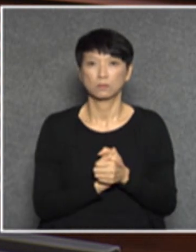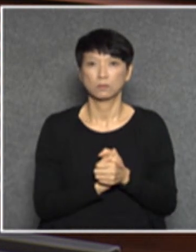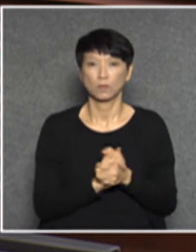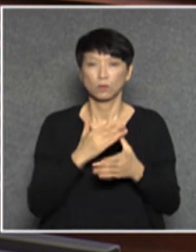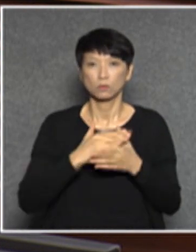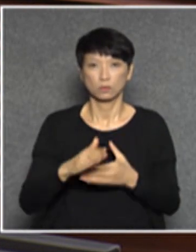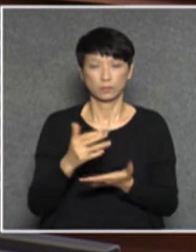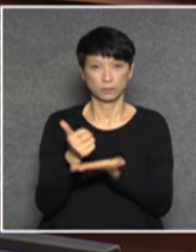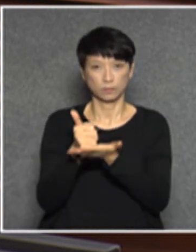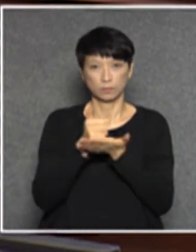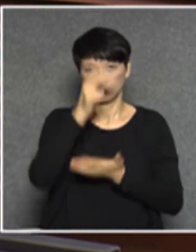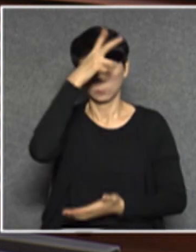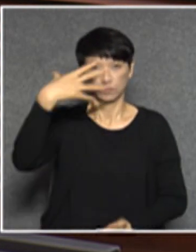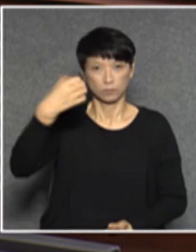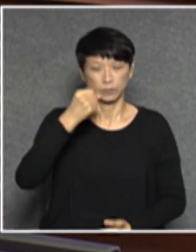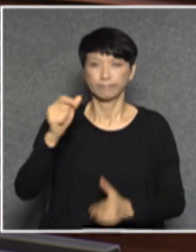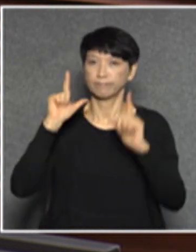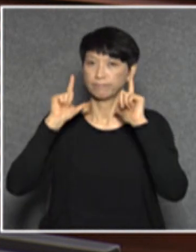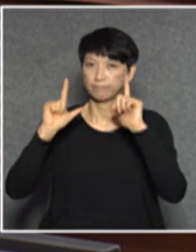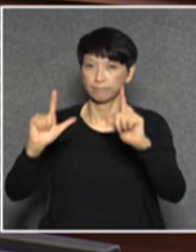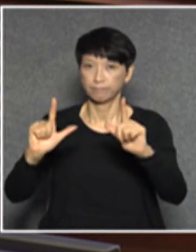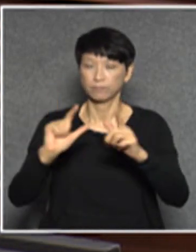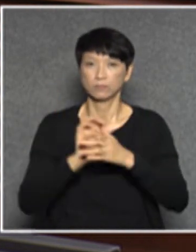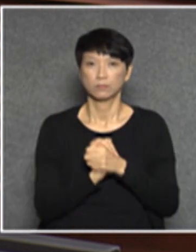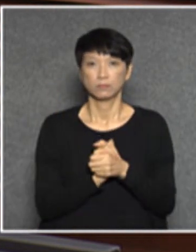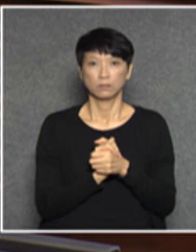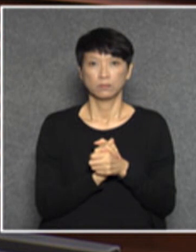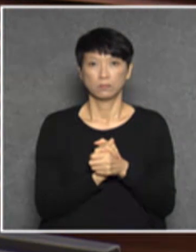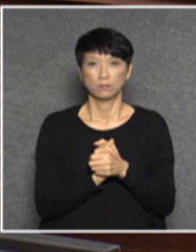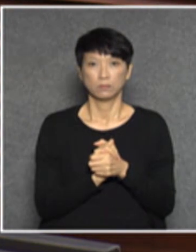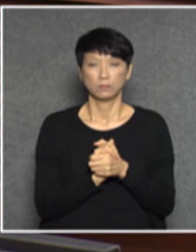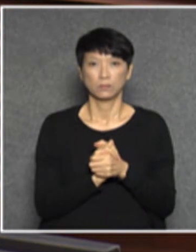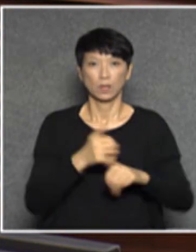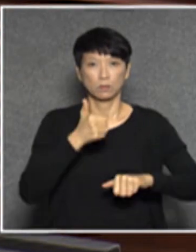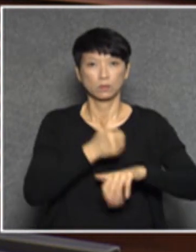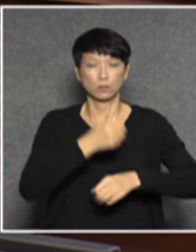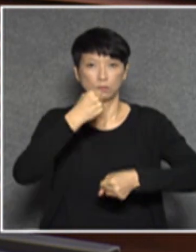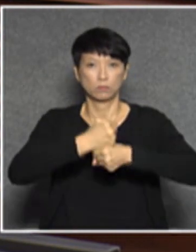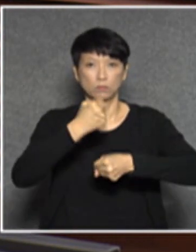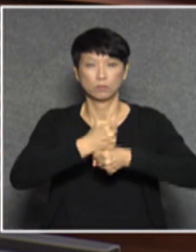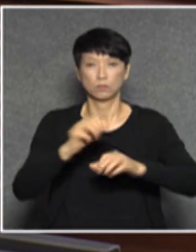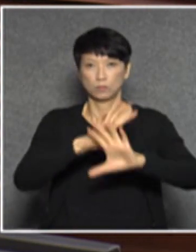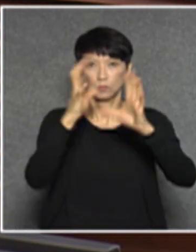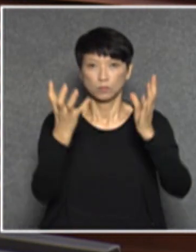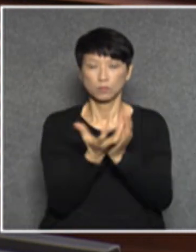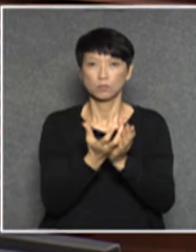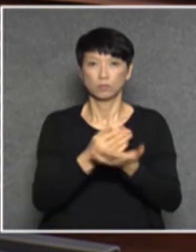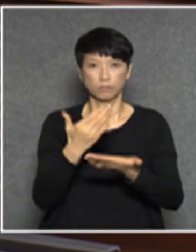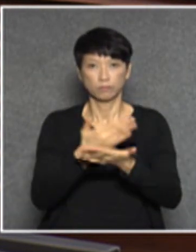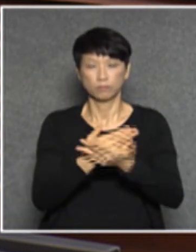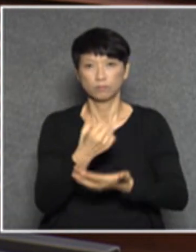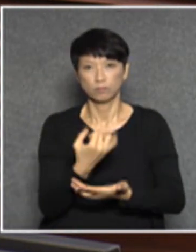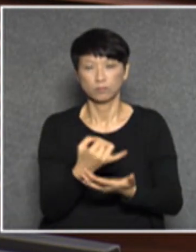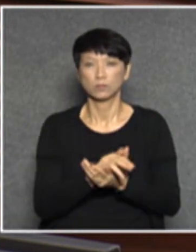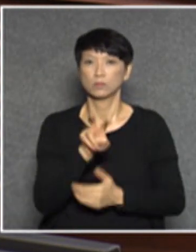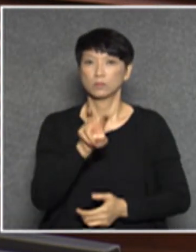想請行政長官回應嘅咧，會唔會由呢個基本功做起，全面檢討去批呢